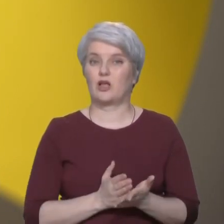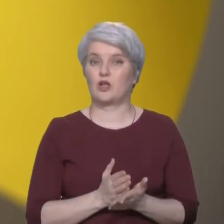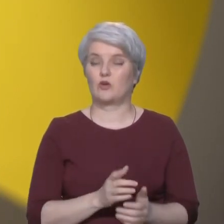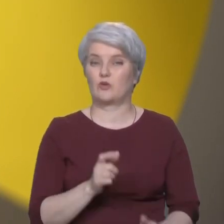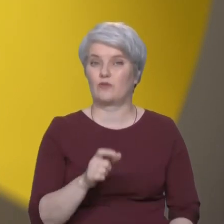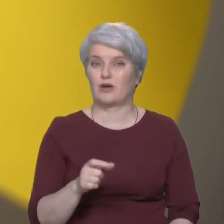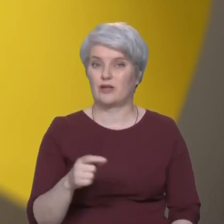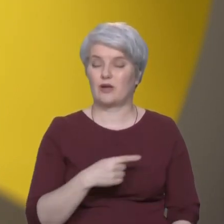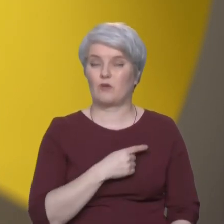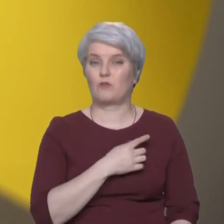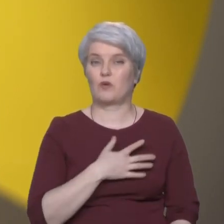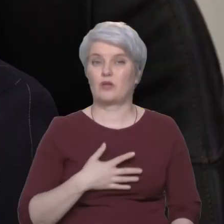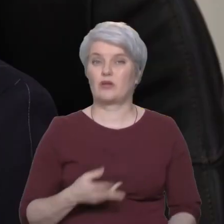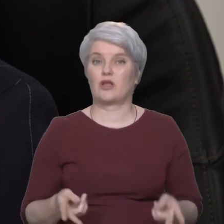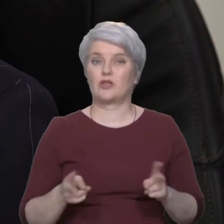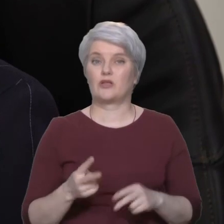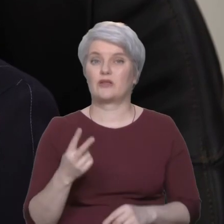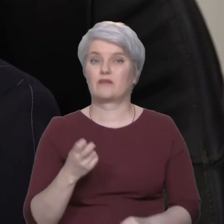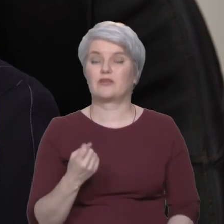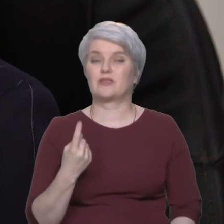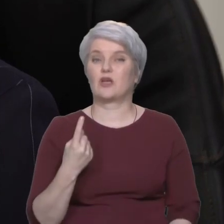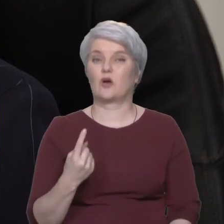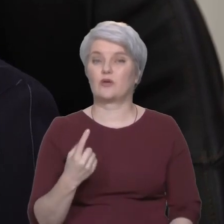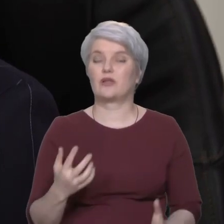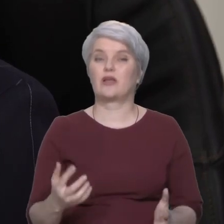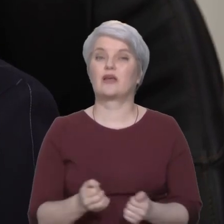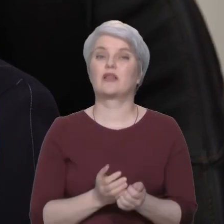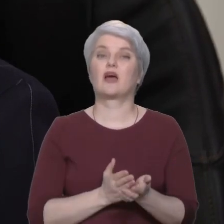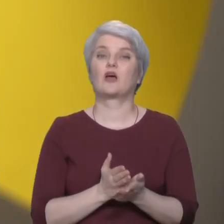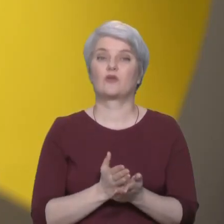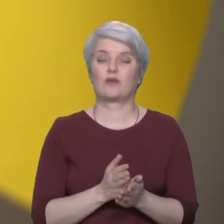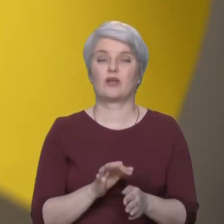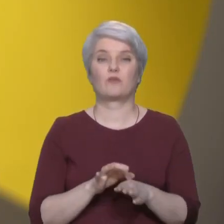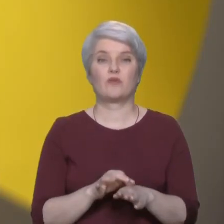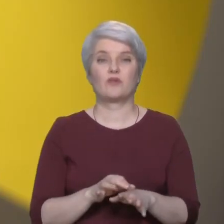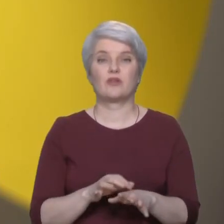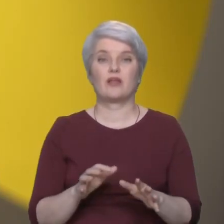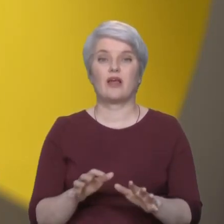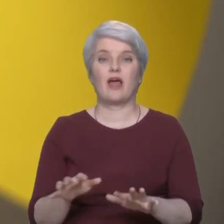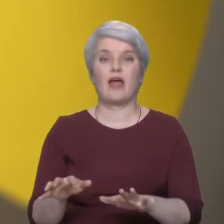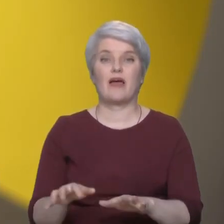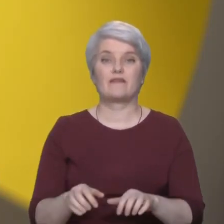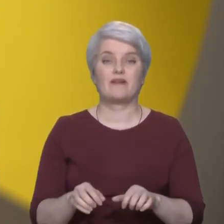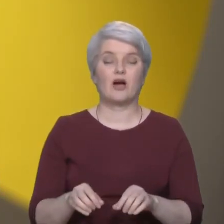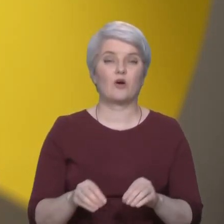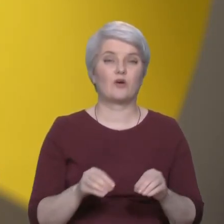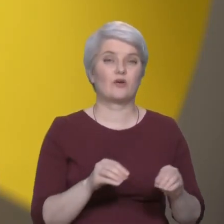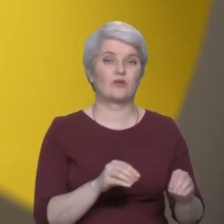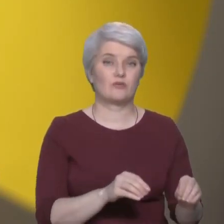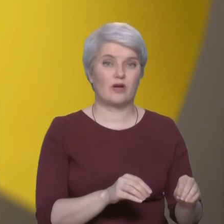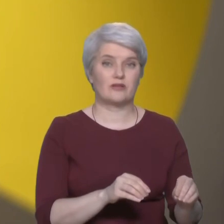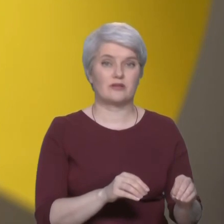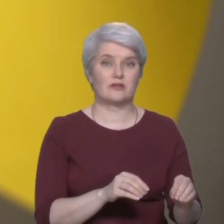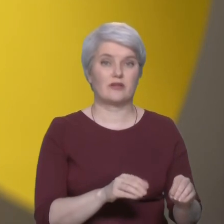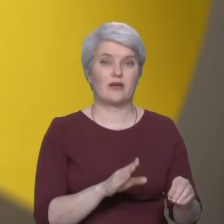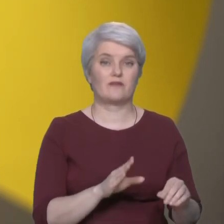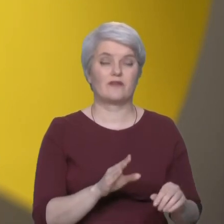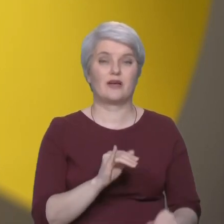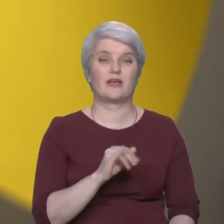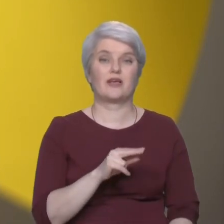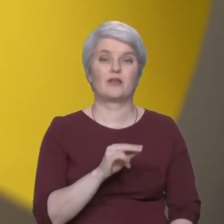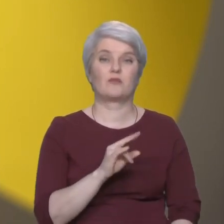та пораненими залишається 201 рятувальників. Проводячи евакозаходи в Ірпіні, Бучі, тому що цим займалися